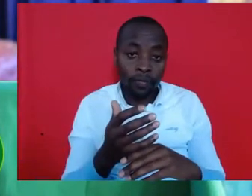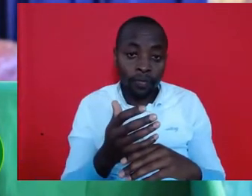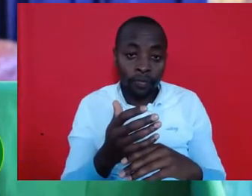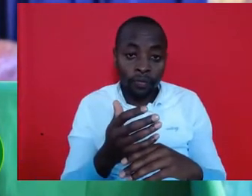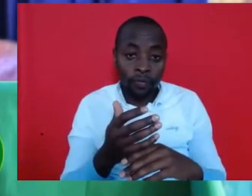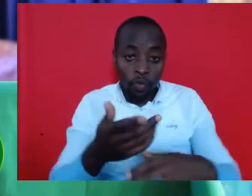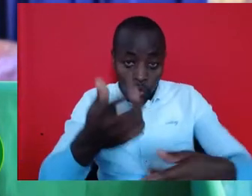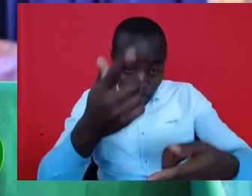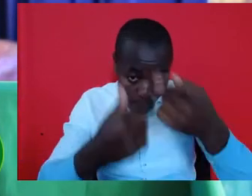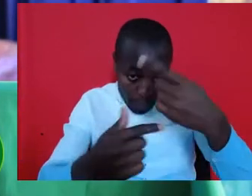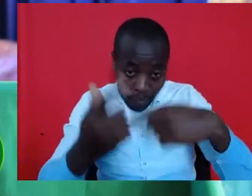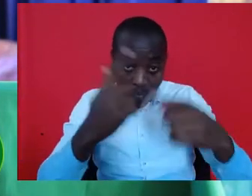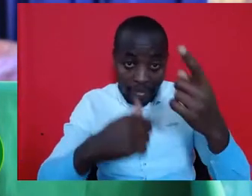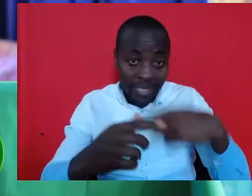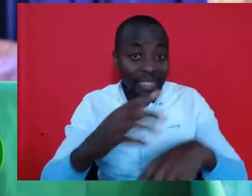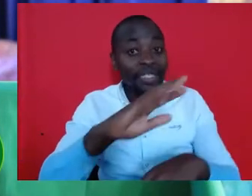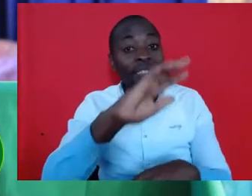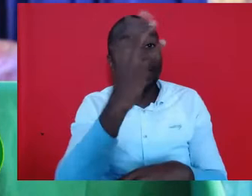Mkaleta miti.